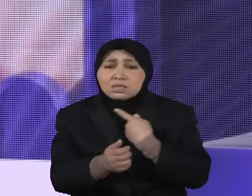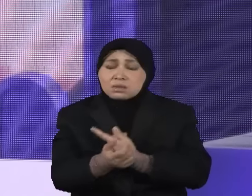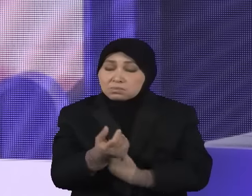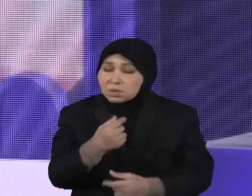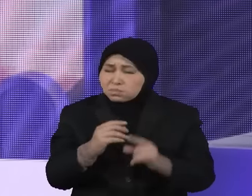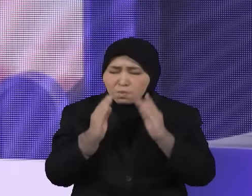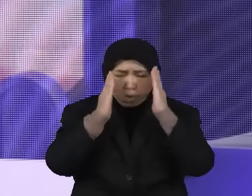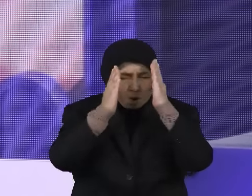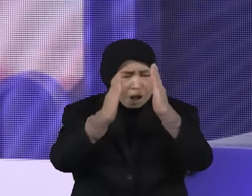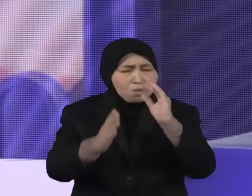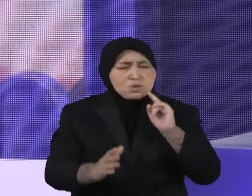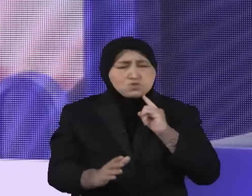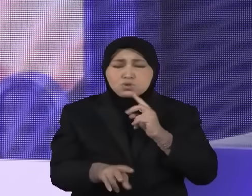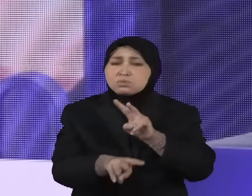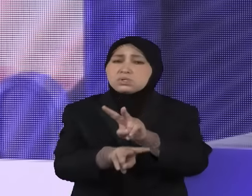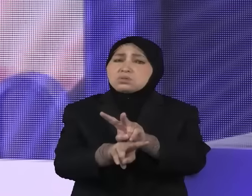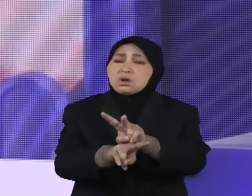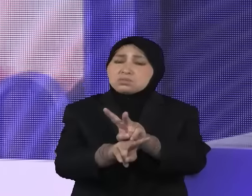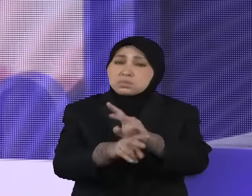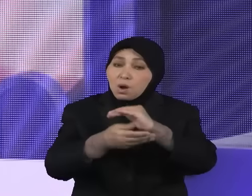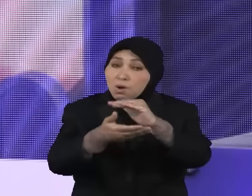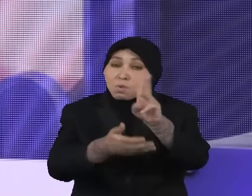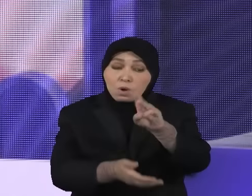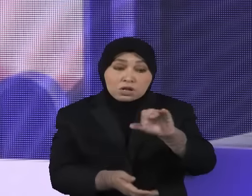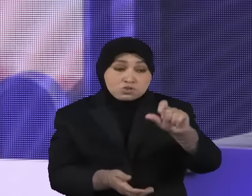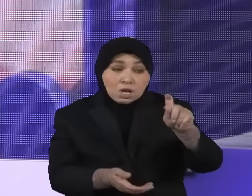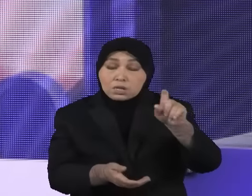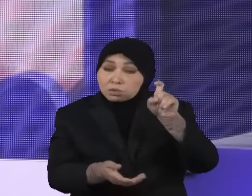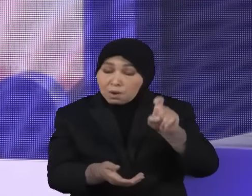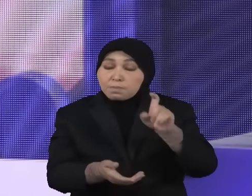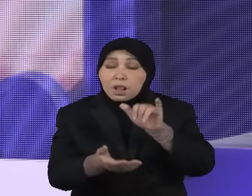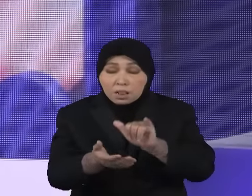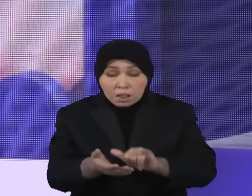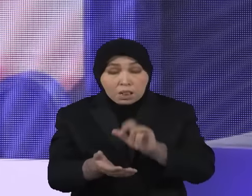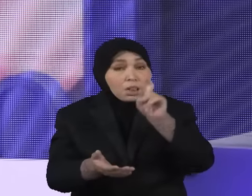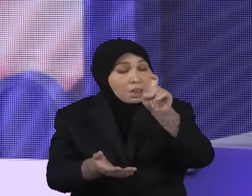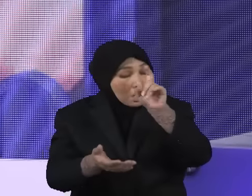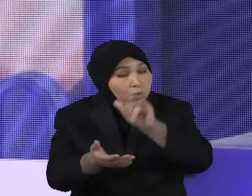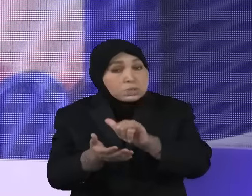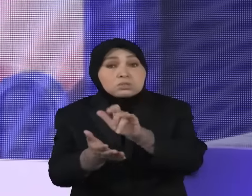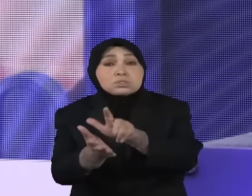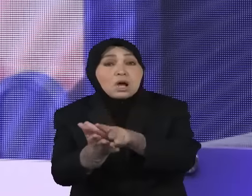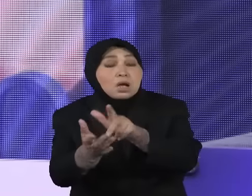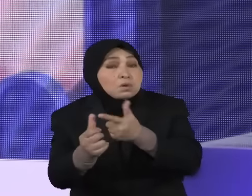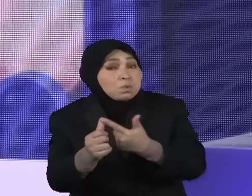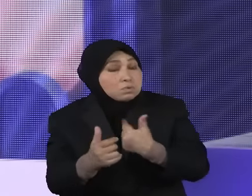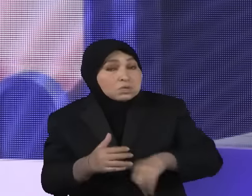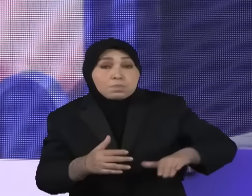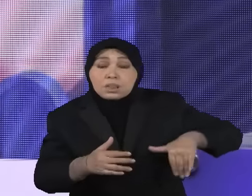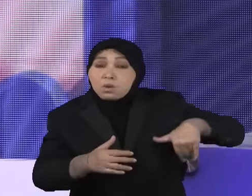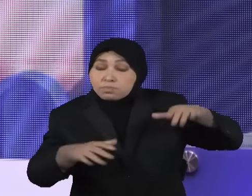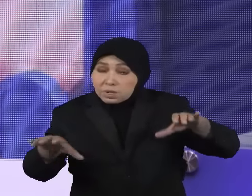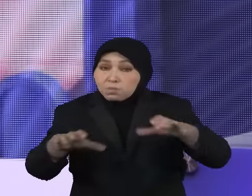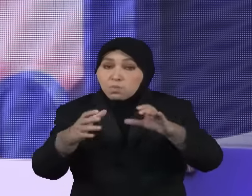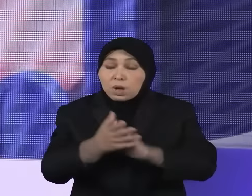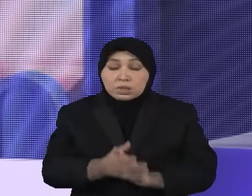serius terhadap kesaksian wasiat. Wasiat itu perlu disahkan dahulu sebelum ianya